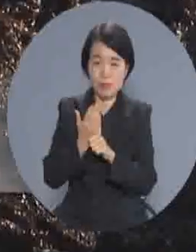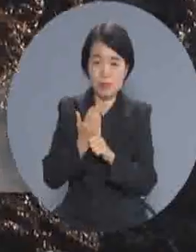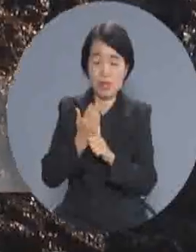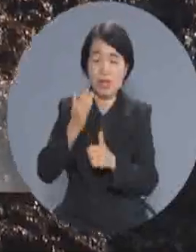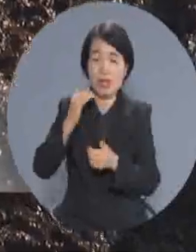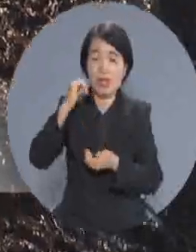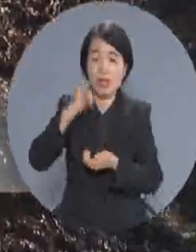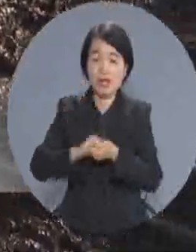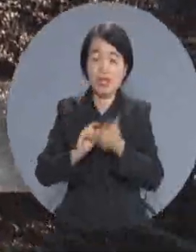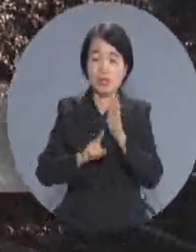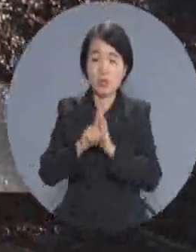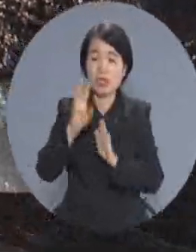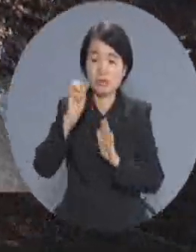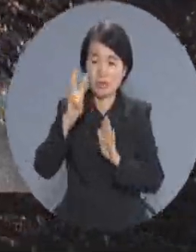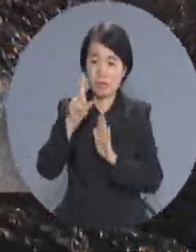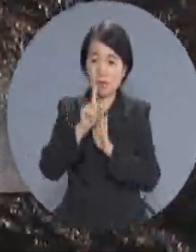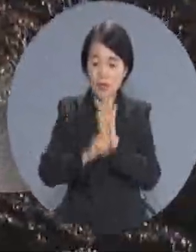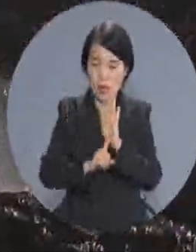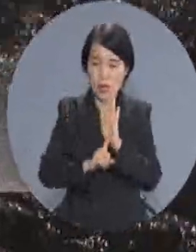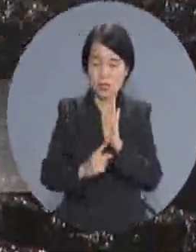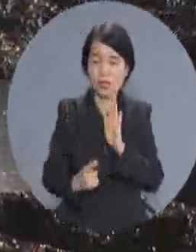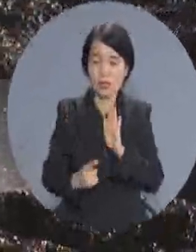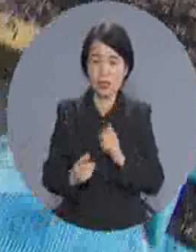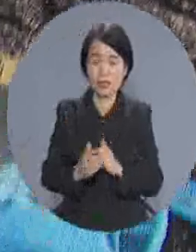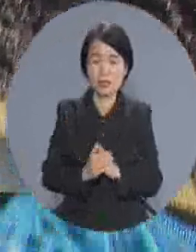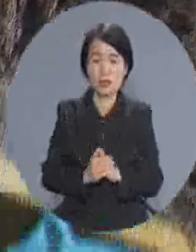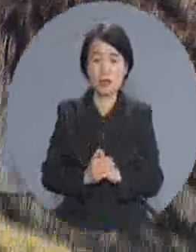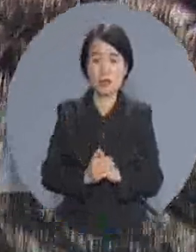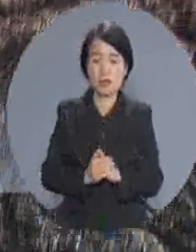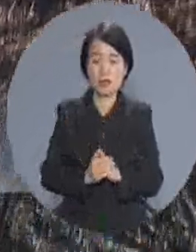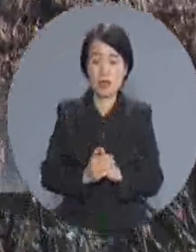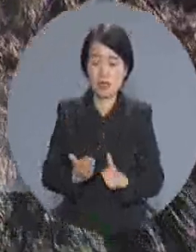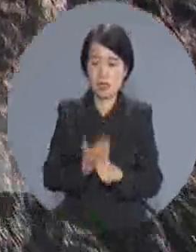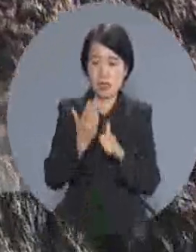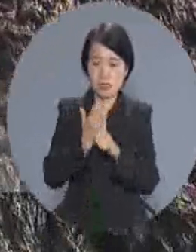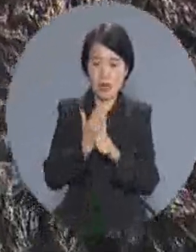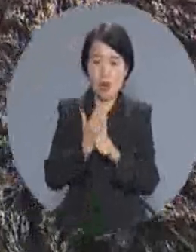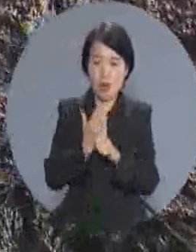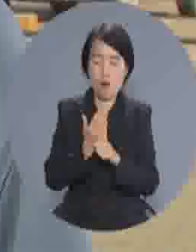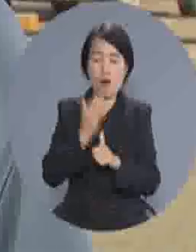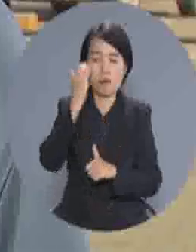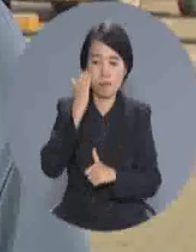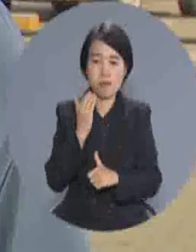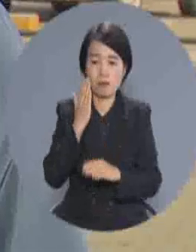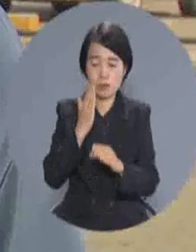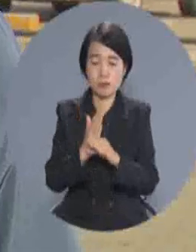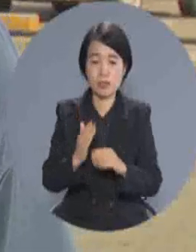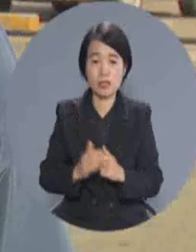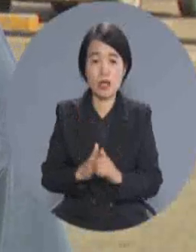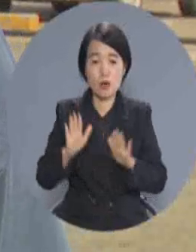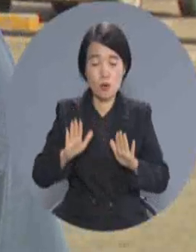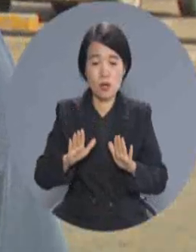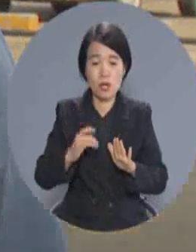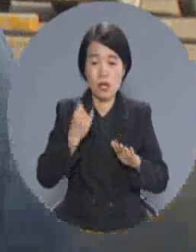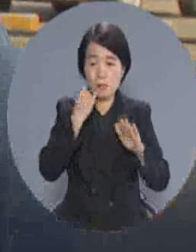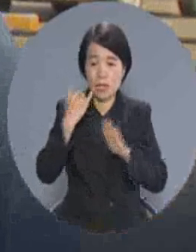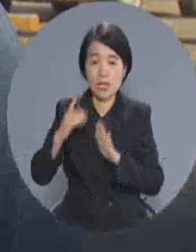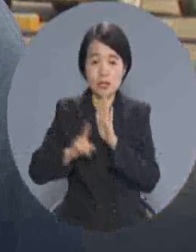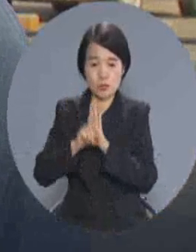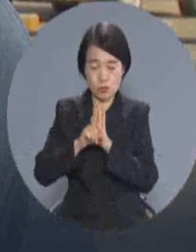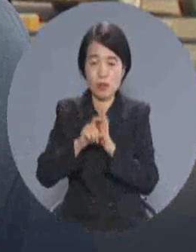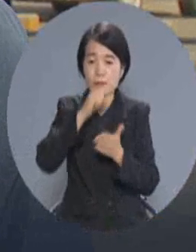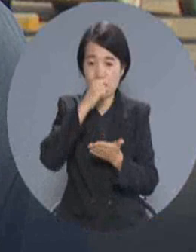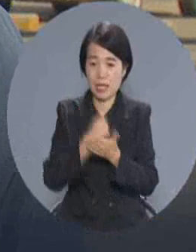수온인 23도 이하로 일찌감치 떨어져 김 작황이 좋은 겁니다. 올해는 수온이 잘